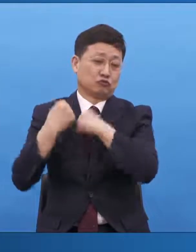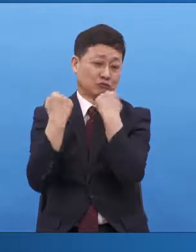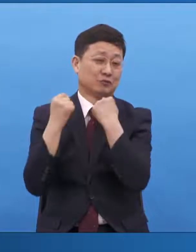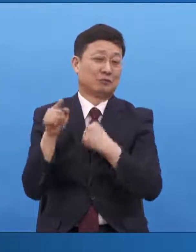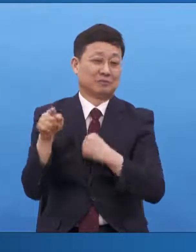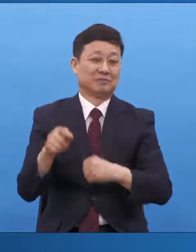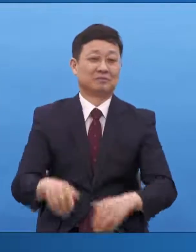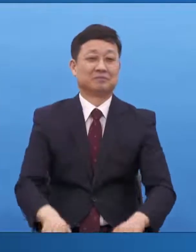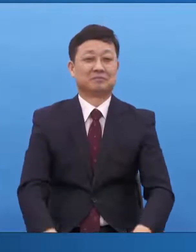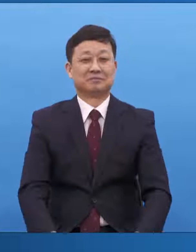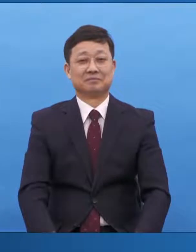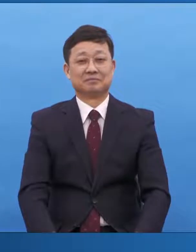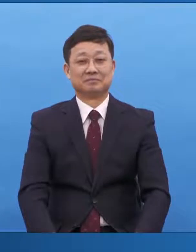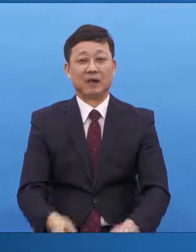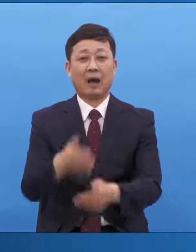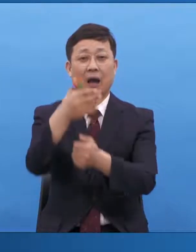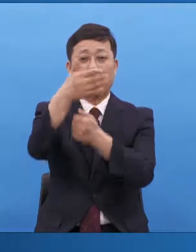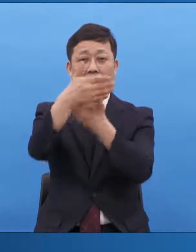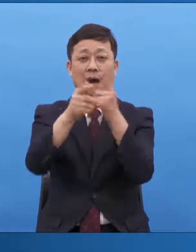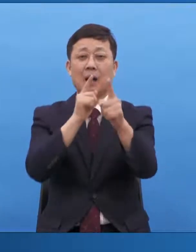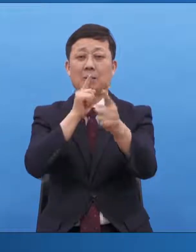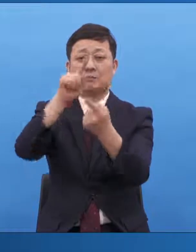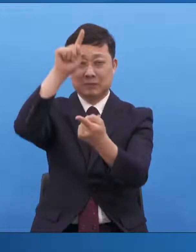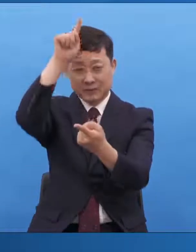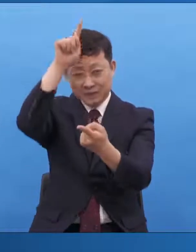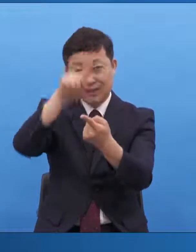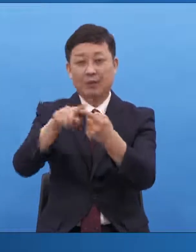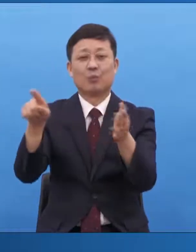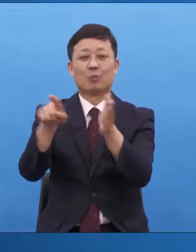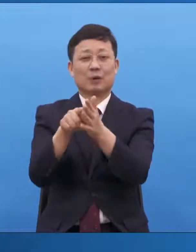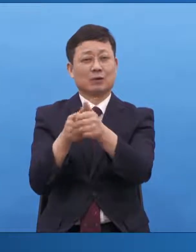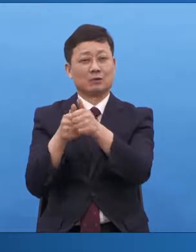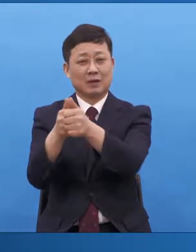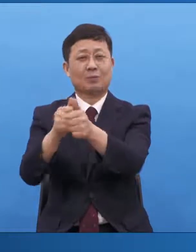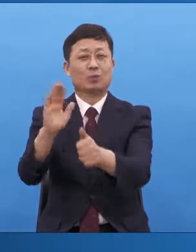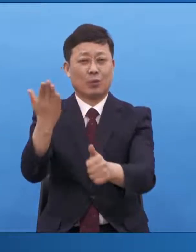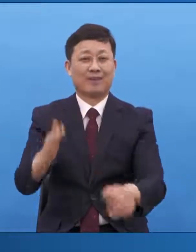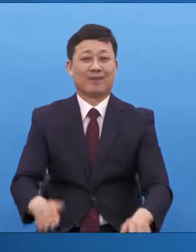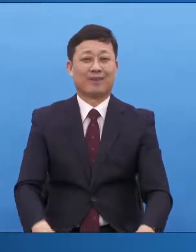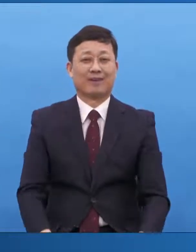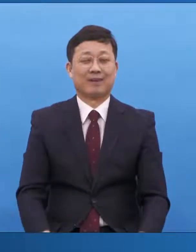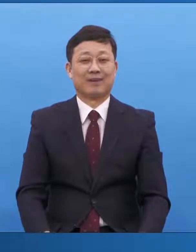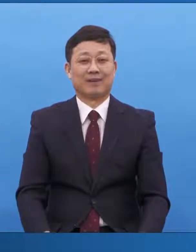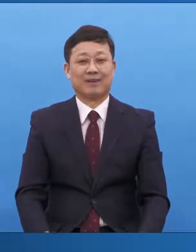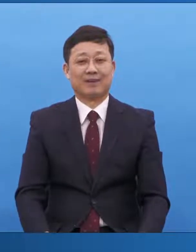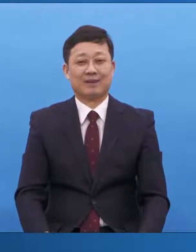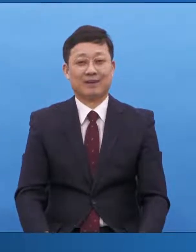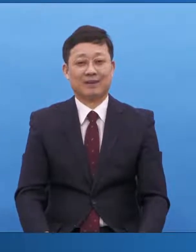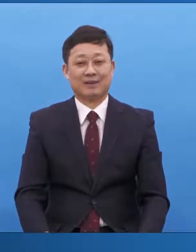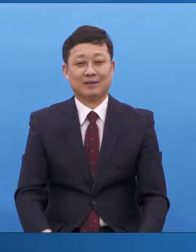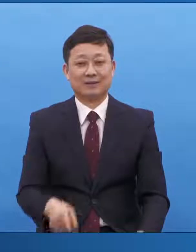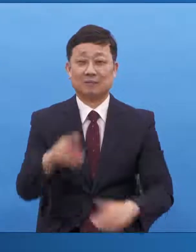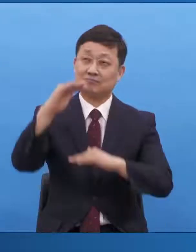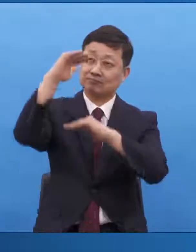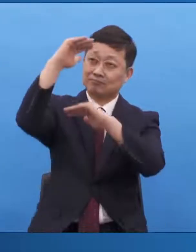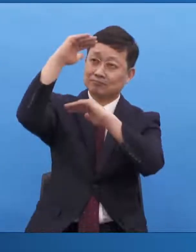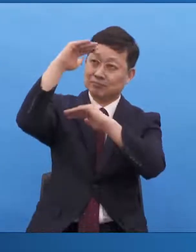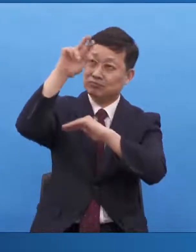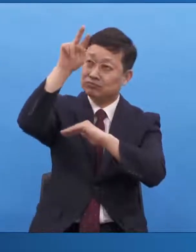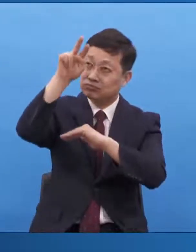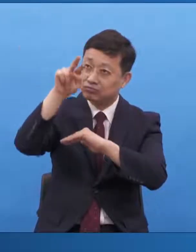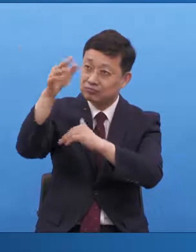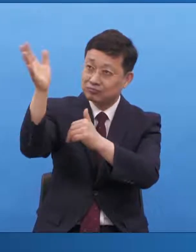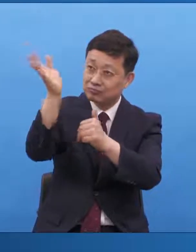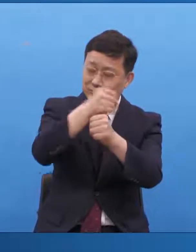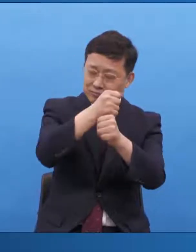3. 하나님의 말씀은 하나님의 말씀이요. God's word is God's word. 여러분 이렇게 되질 때. 그때부터